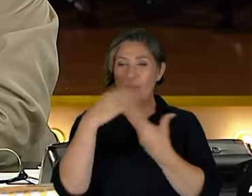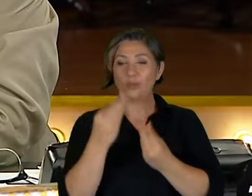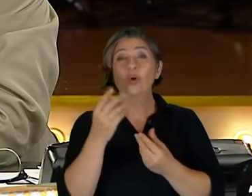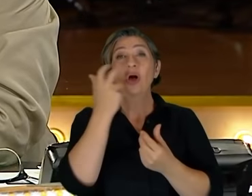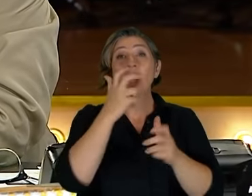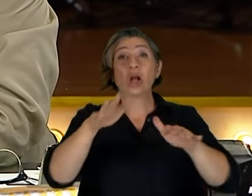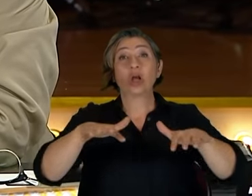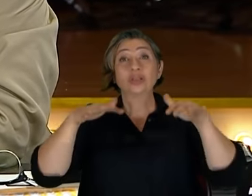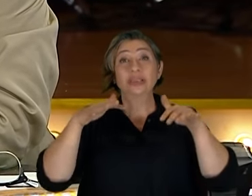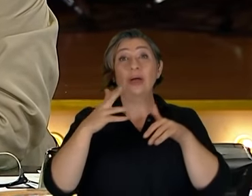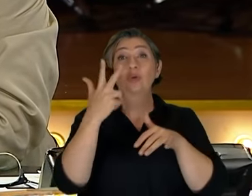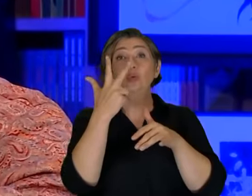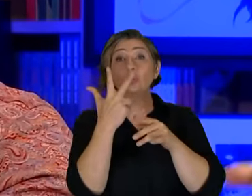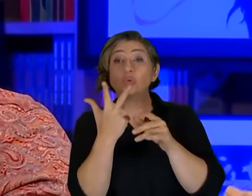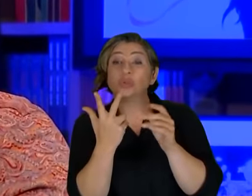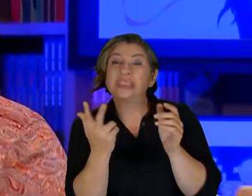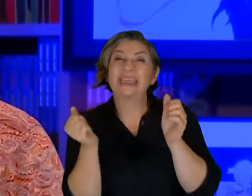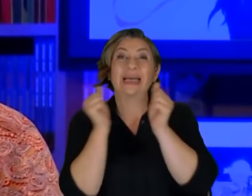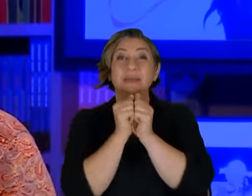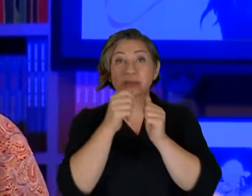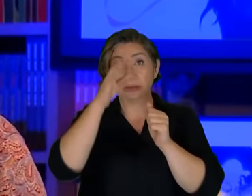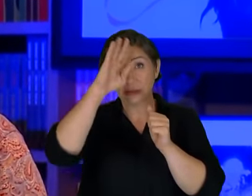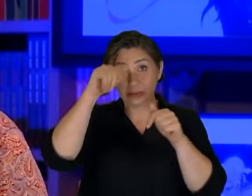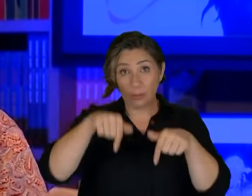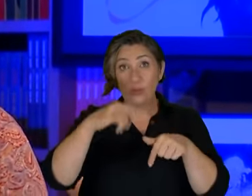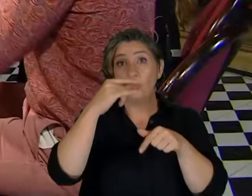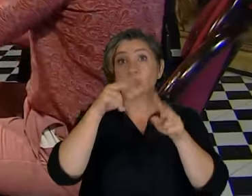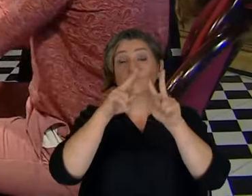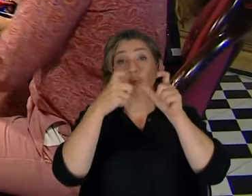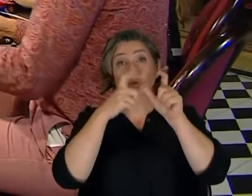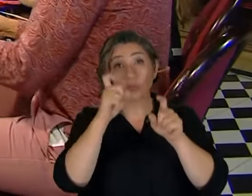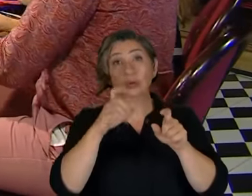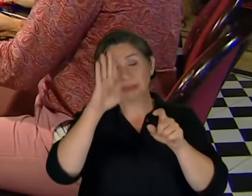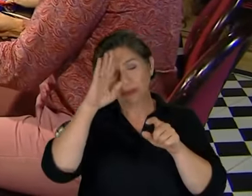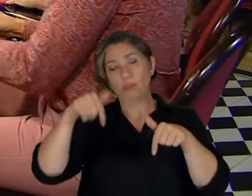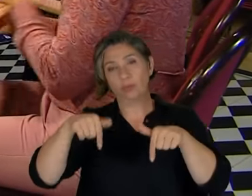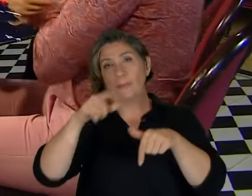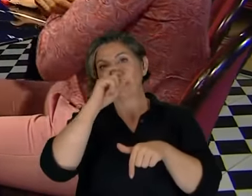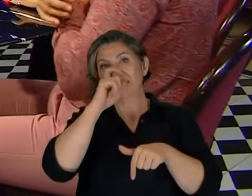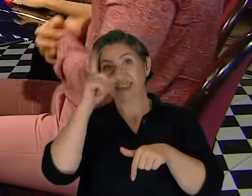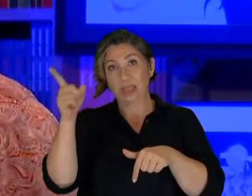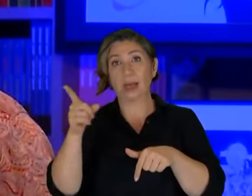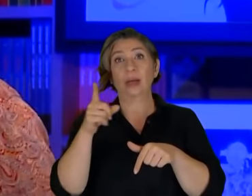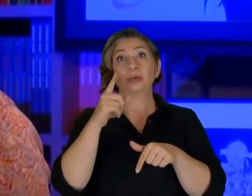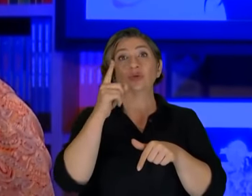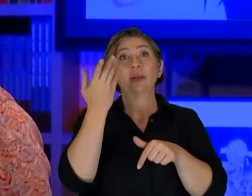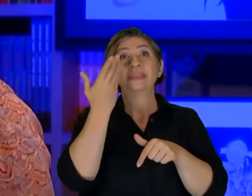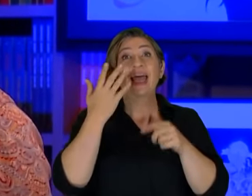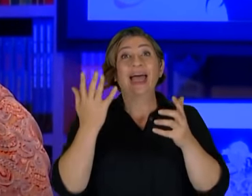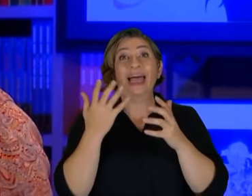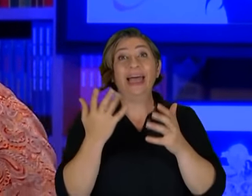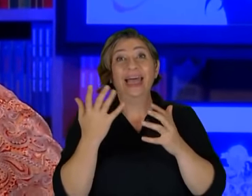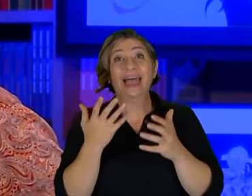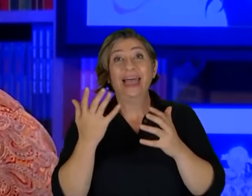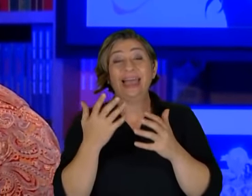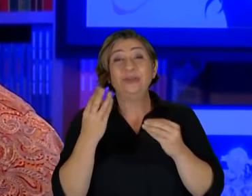konser 3 kat inmelendi. Ve nerede? İstanbul mu? Muş mu? İstanbul'da, İstanbul'da, Beşiktaş'ta. Hı. Ve şöyle bir seyirci hani hadi